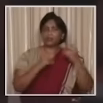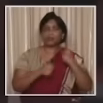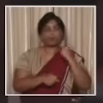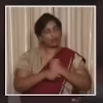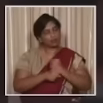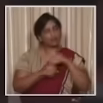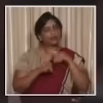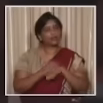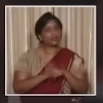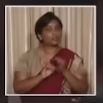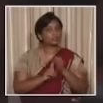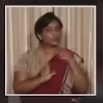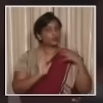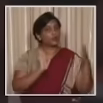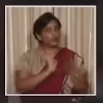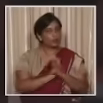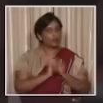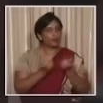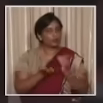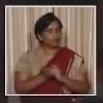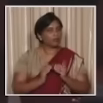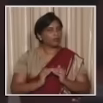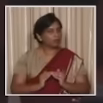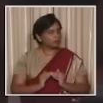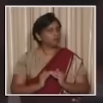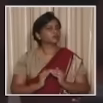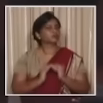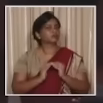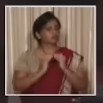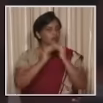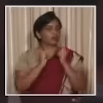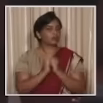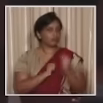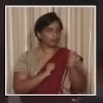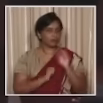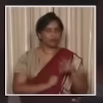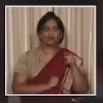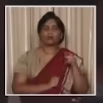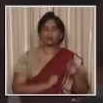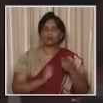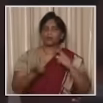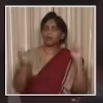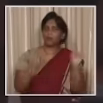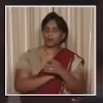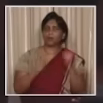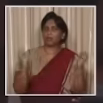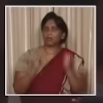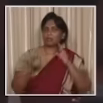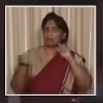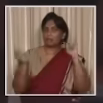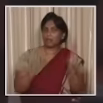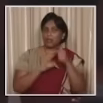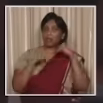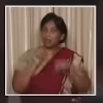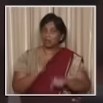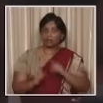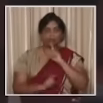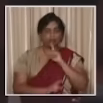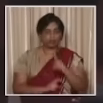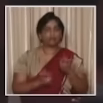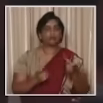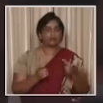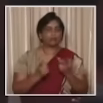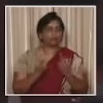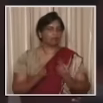රජයක් හැටියට ජනාධිපතිතුමා එකතු වෙලා මේක නැවත රට ආර්ථික මෙෂන් ගොඩනගන්න කටයුතු කළේ දිනවා. මෙතුමා පැනලා දිව්වා. පැනලා දුවලා දැන් කියනවා ඇවිල්ලා